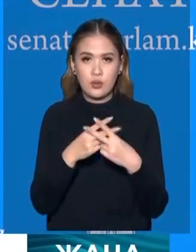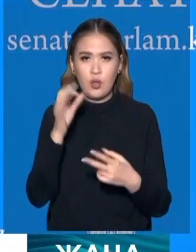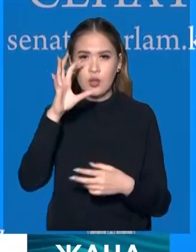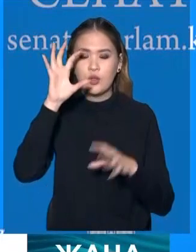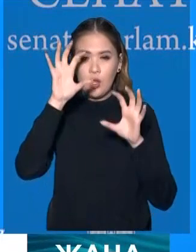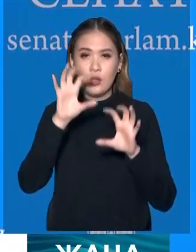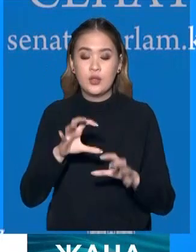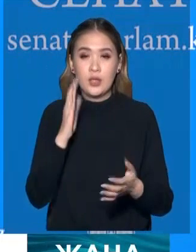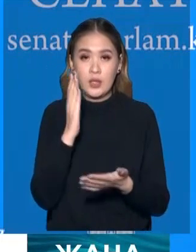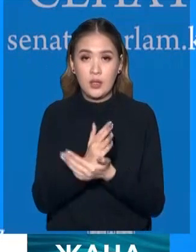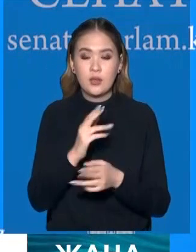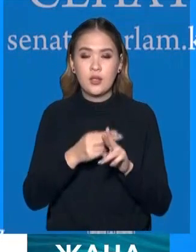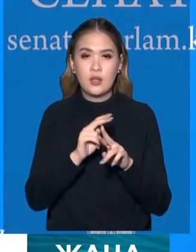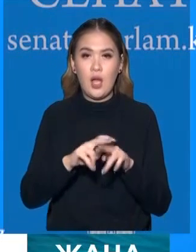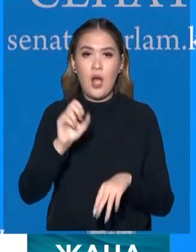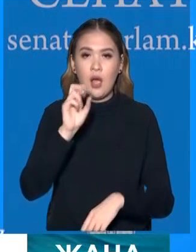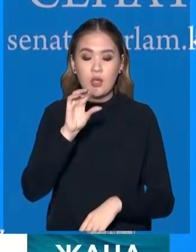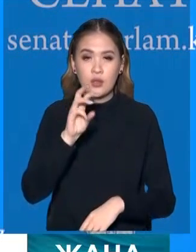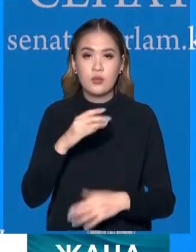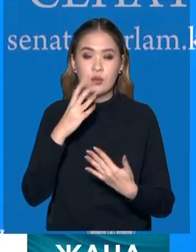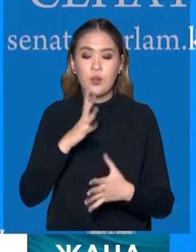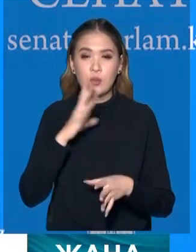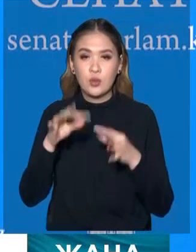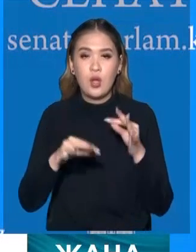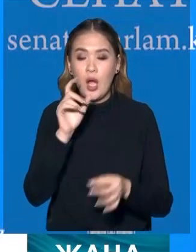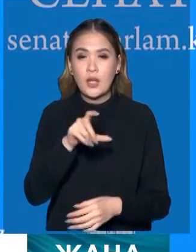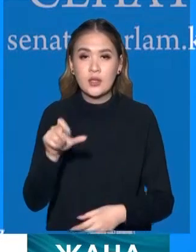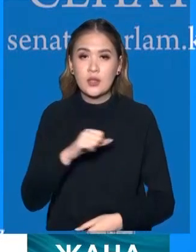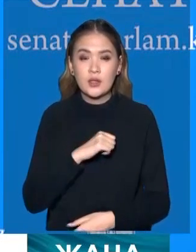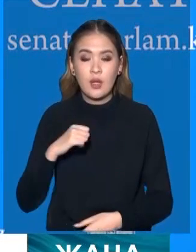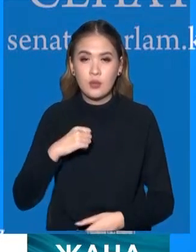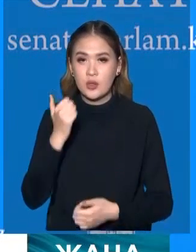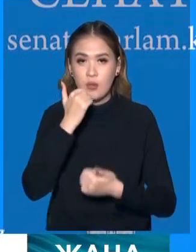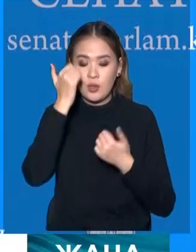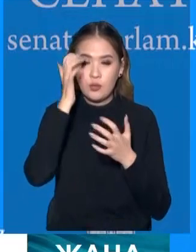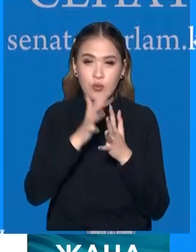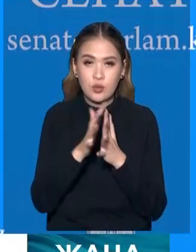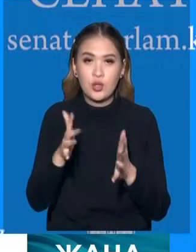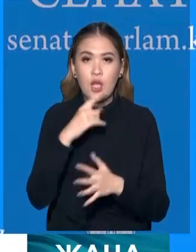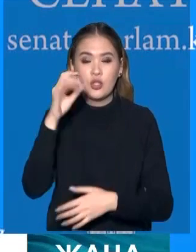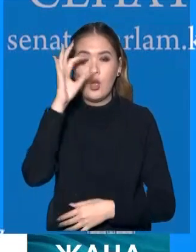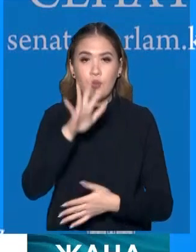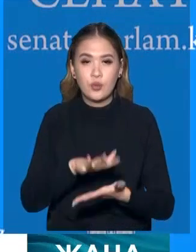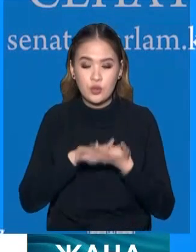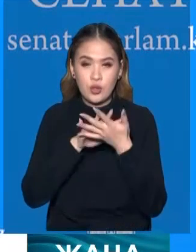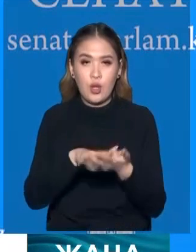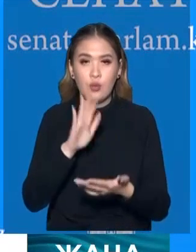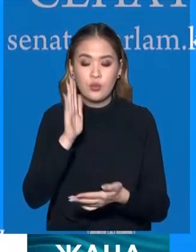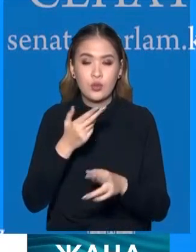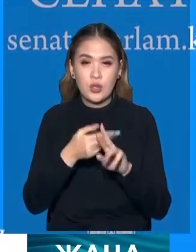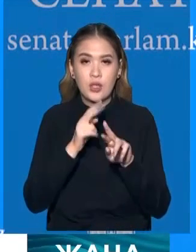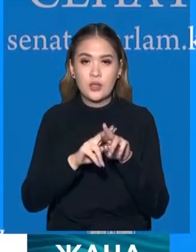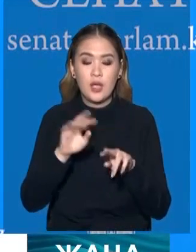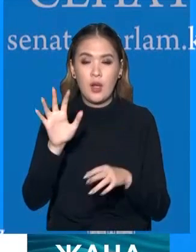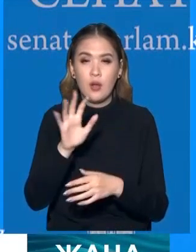үкім шығарылған болса, мекеме әкімшілігі немесе сотталған адамның өзі сотқа рақымшылық жасау актісін қолдану туралы өтініш хат жібереді. Заң бойынша сот